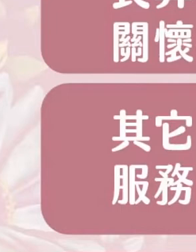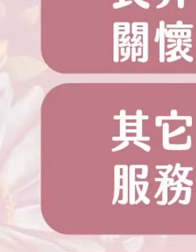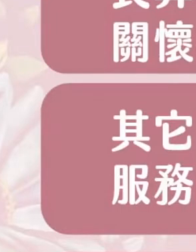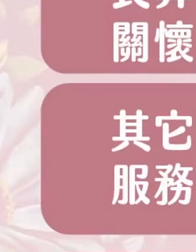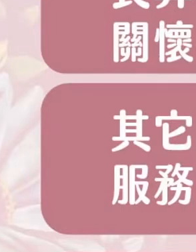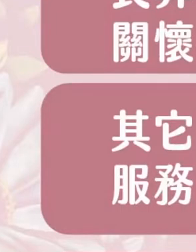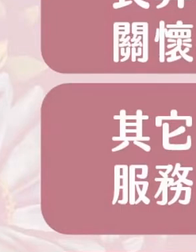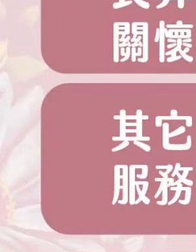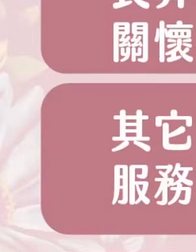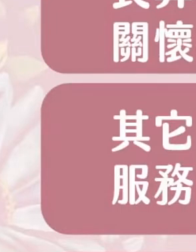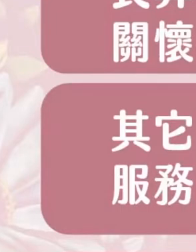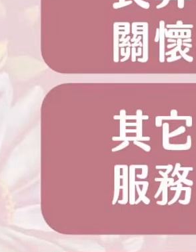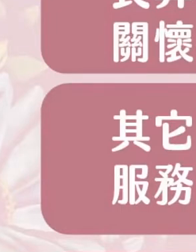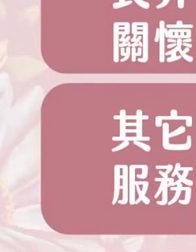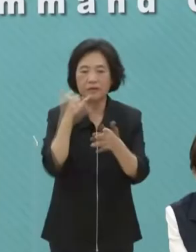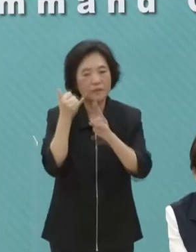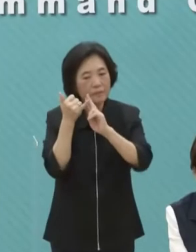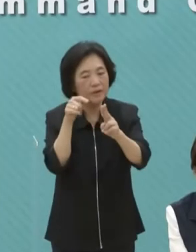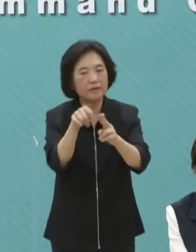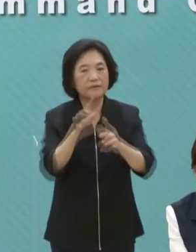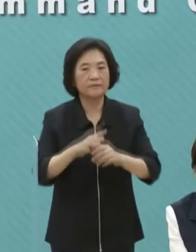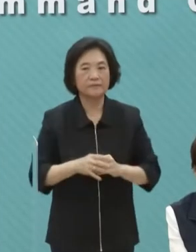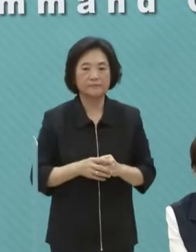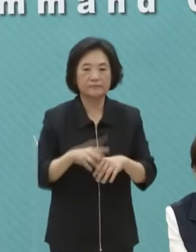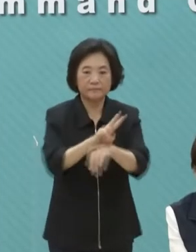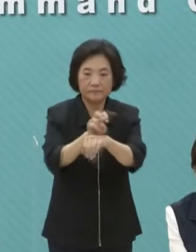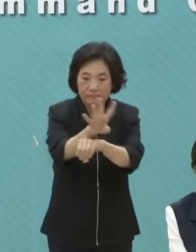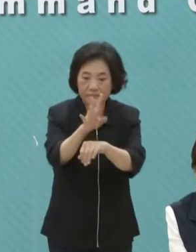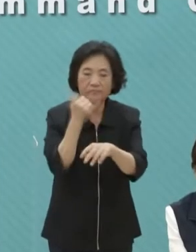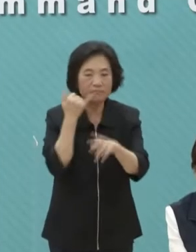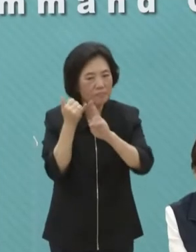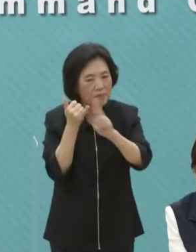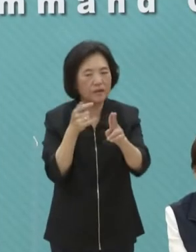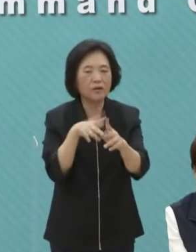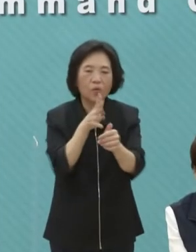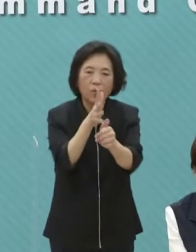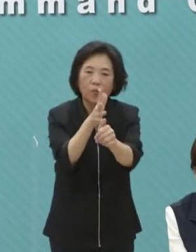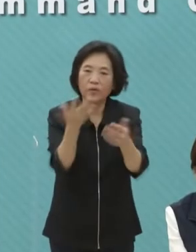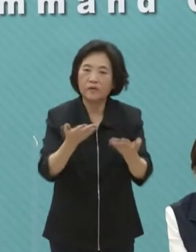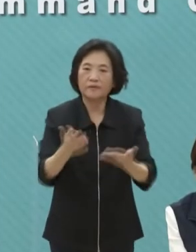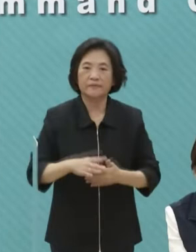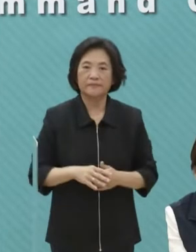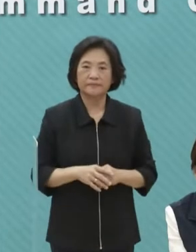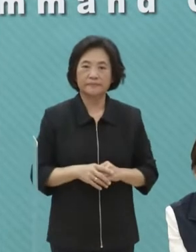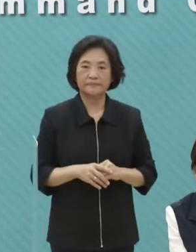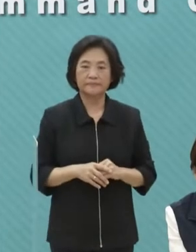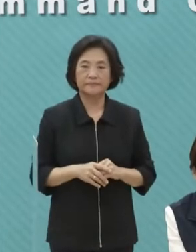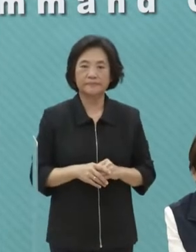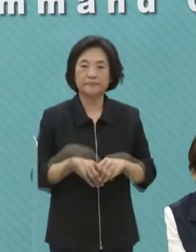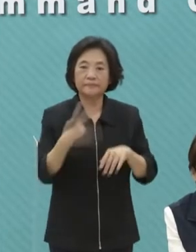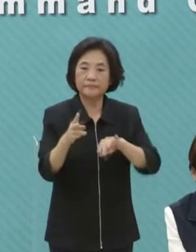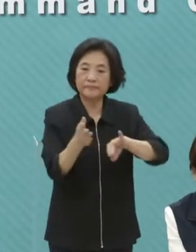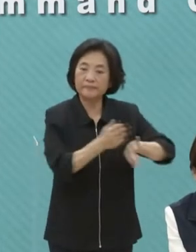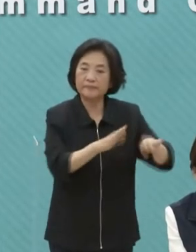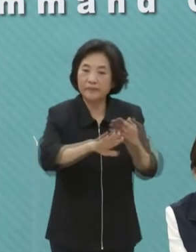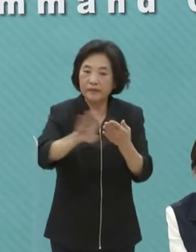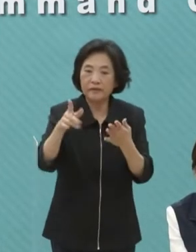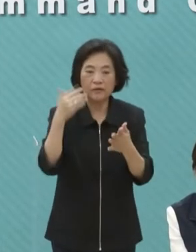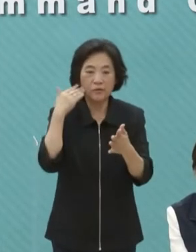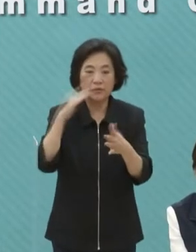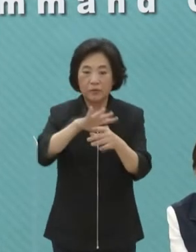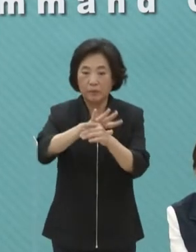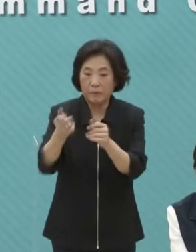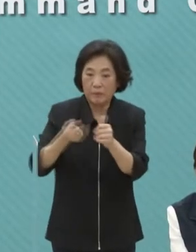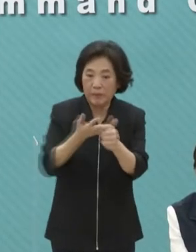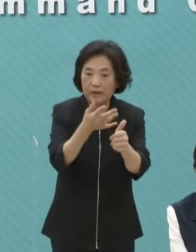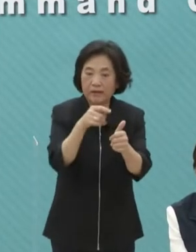87 8732 9762，8732 9762，所以让家属24小时可以打电话进来询问相关的事宜。那另外针对我们确诊者的家